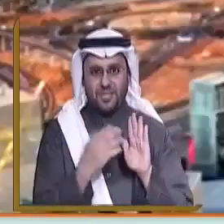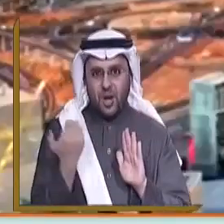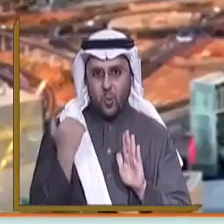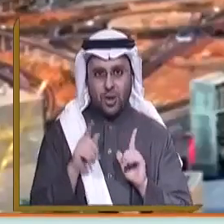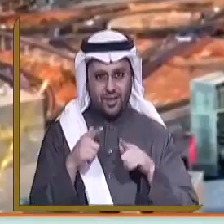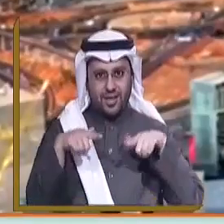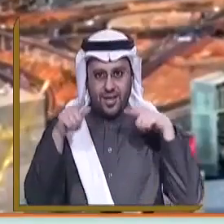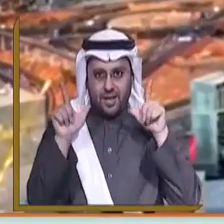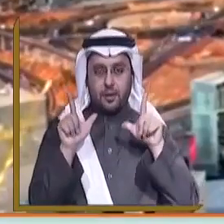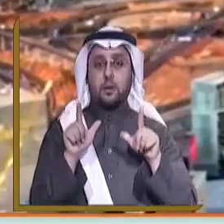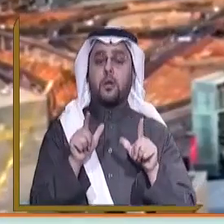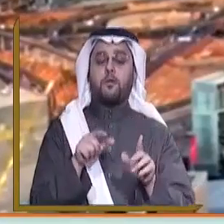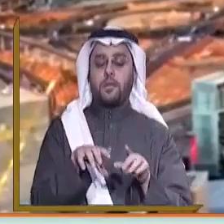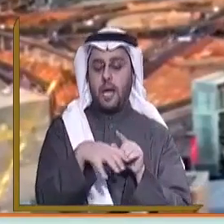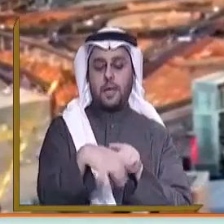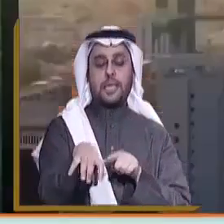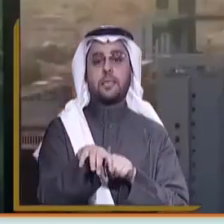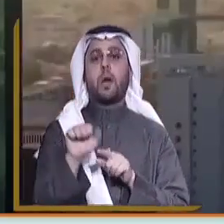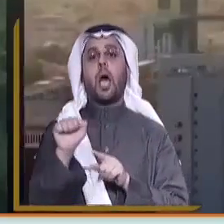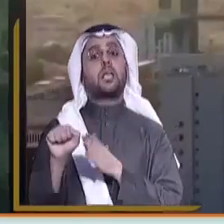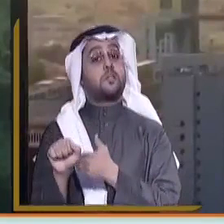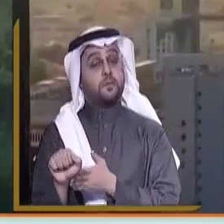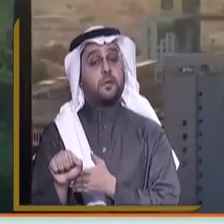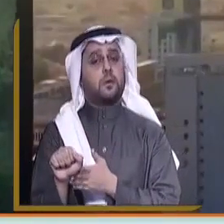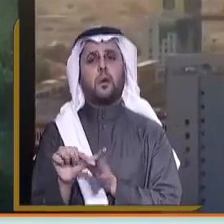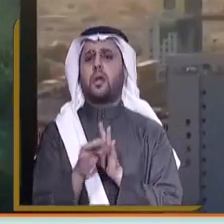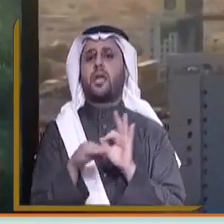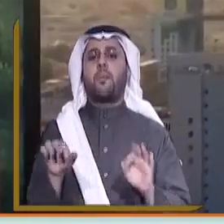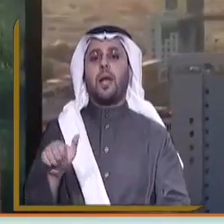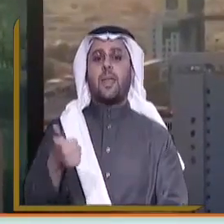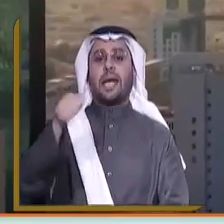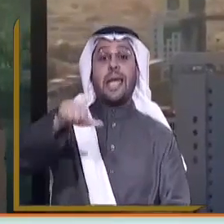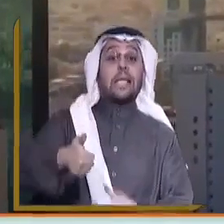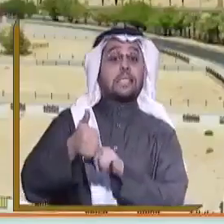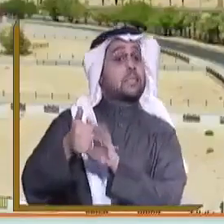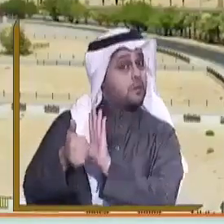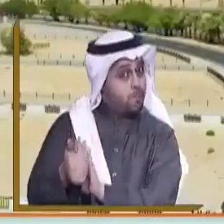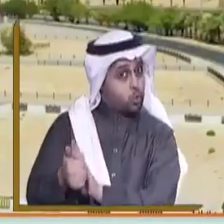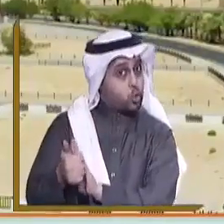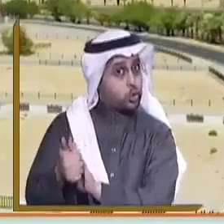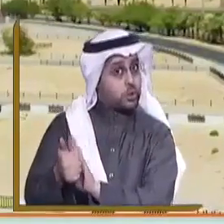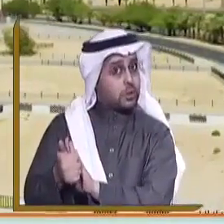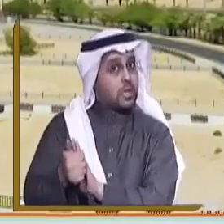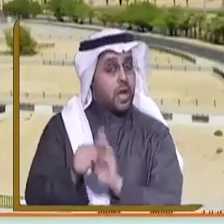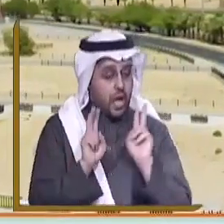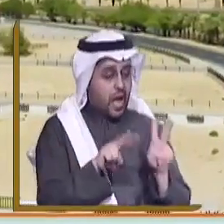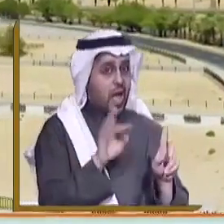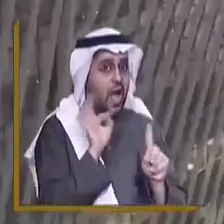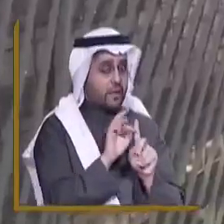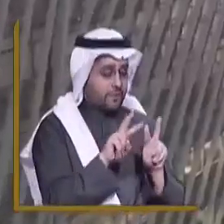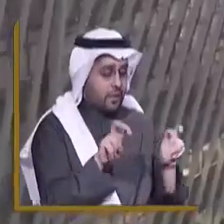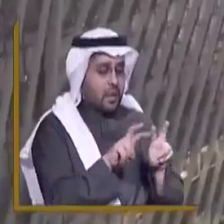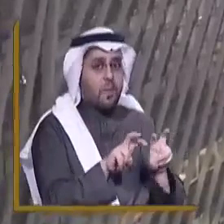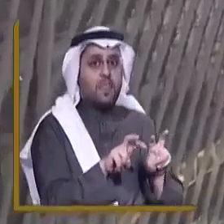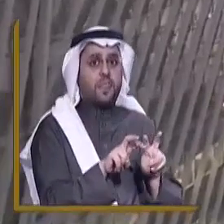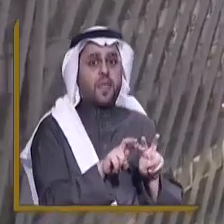في قسم خاص خصصناه لمؤشرات البرنامج خط الاساس لتلك المؤشرات والمستهدف